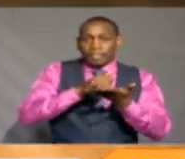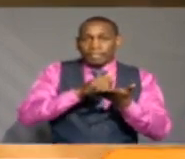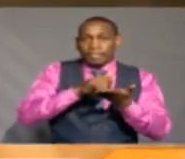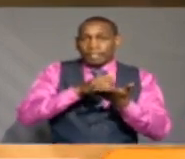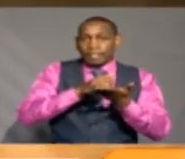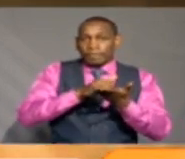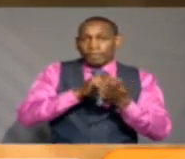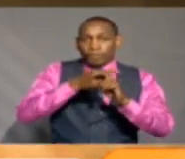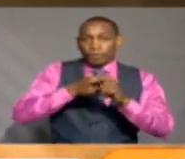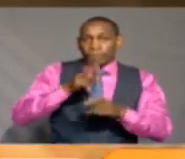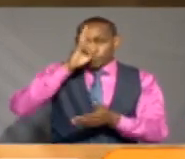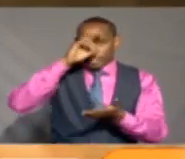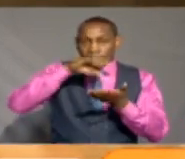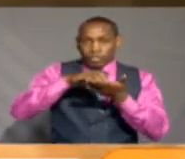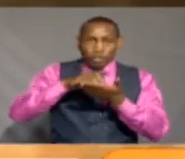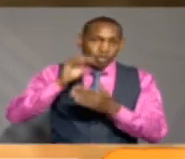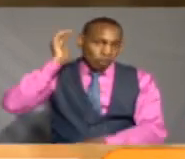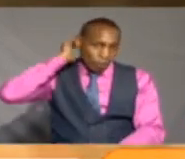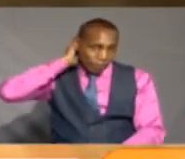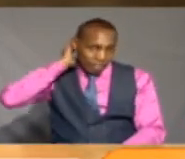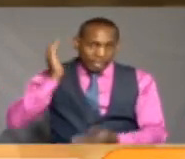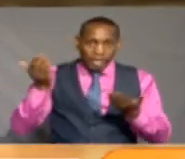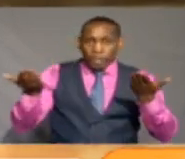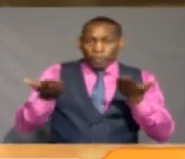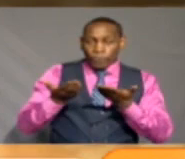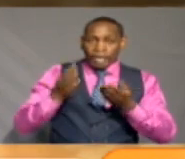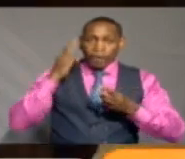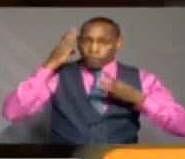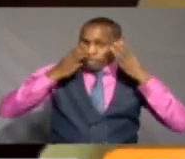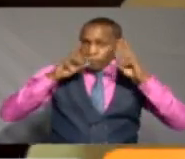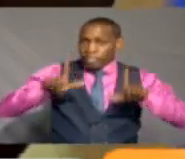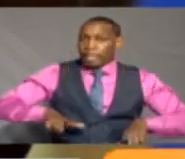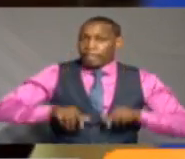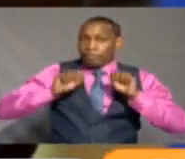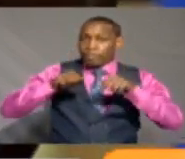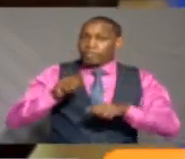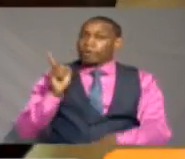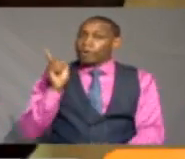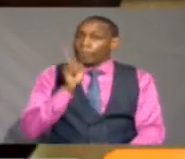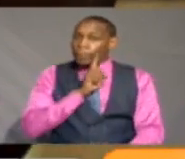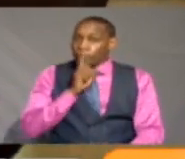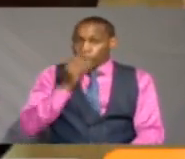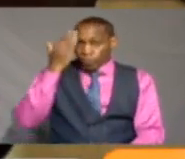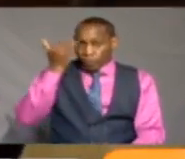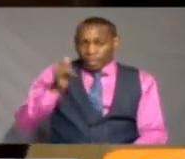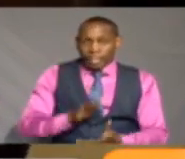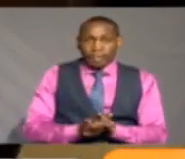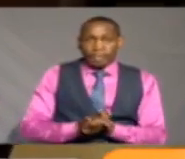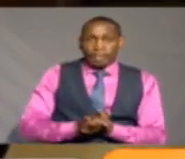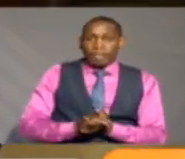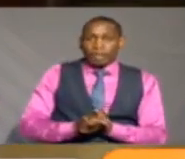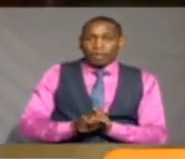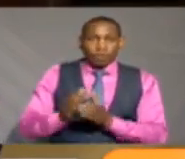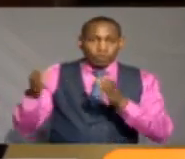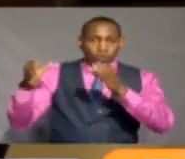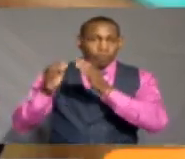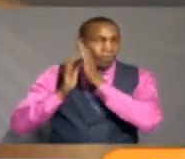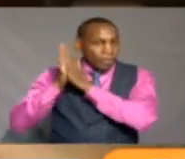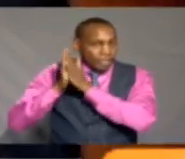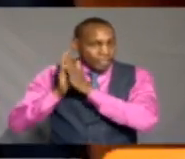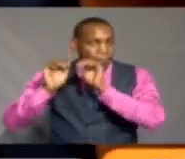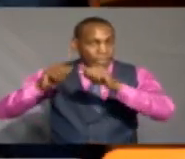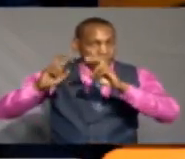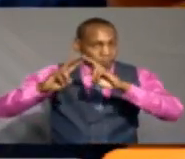wake kutoka kituo cha Murang'a, mahali alipohofia maisha yake yangekuwa hatarini, kwani wanachama wa Mungiki